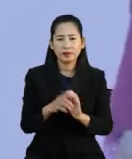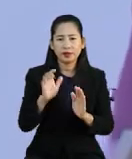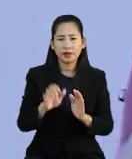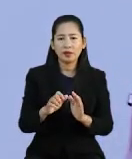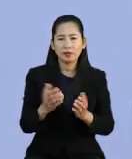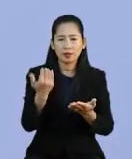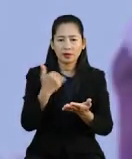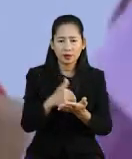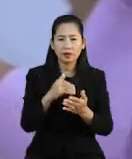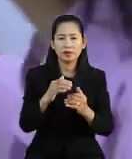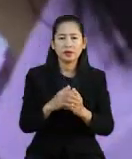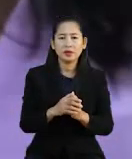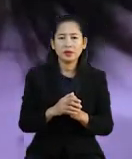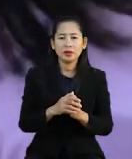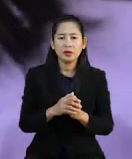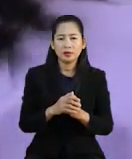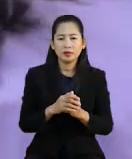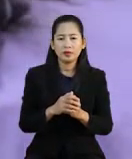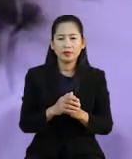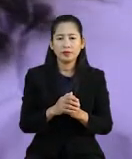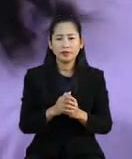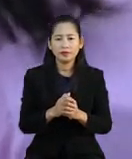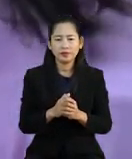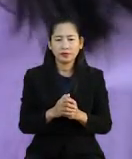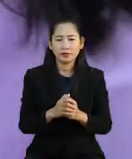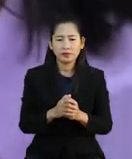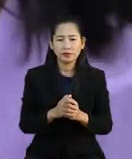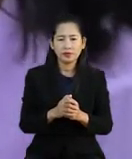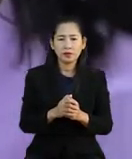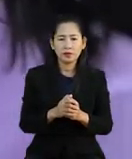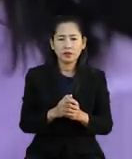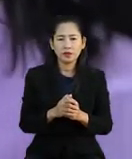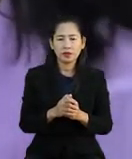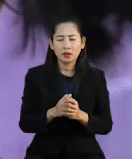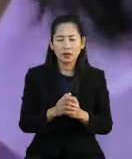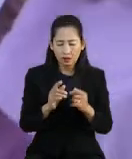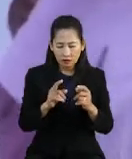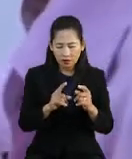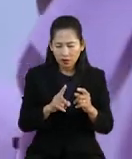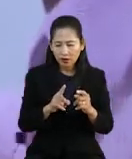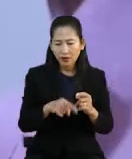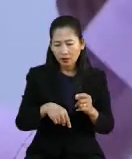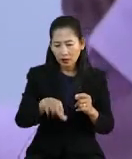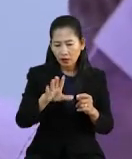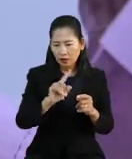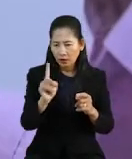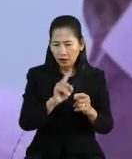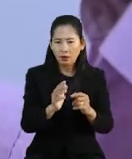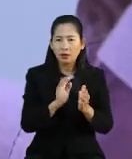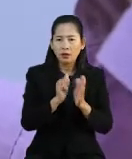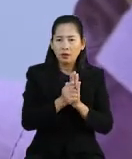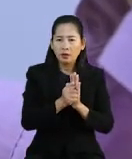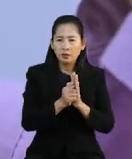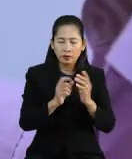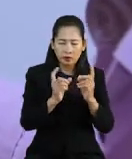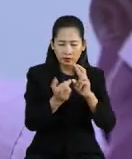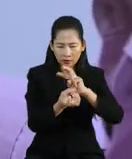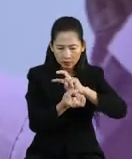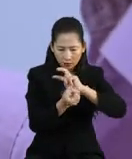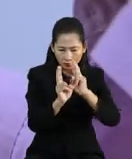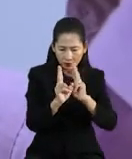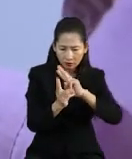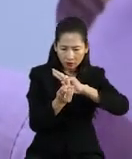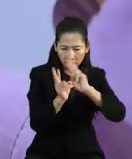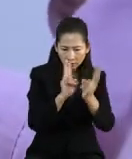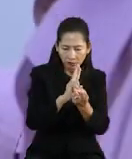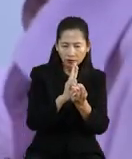chà mà sao tiết nè con á con mưa tam sinh nhà pruin khmai ní con mơ cả lãnh phương thạc bài tới khẳng nà chẳng bè để con tranh bị các bà thân nó chẳng đi nà